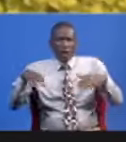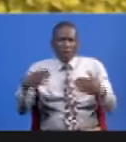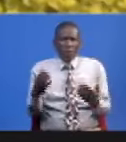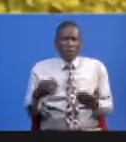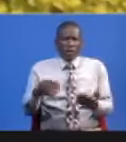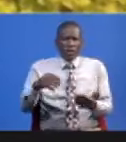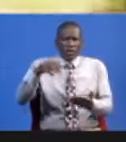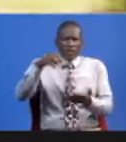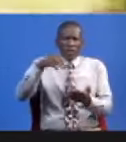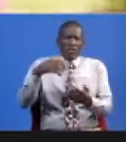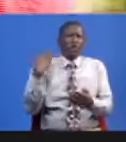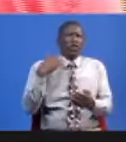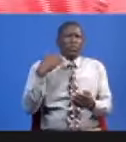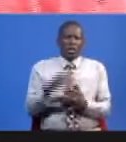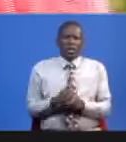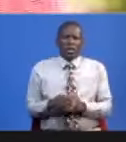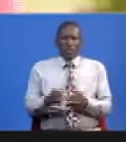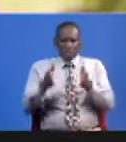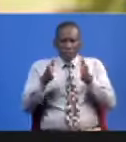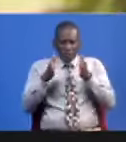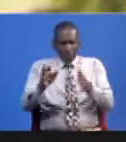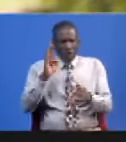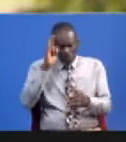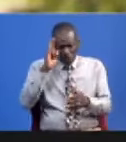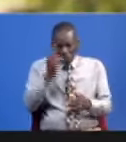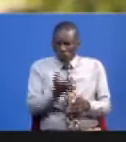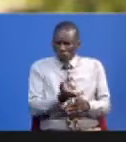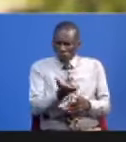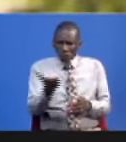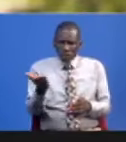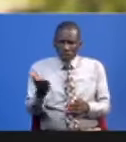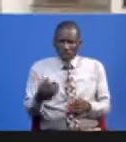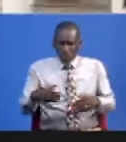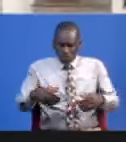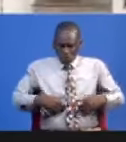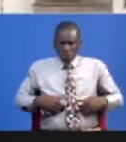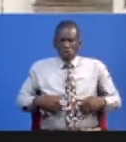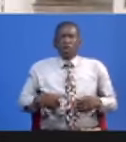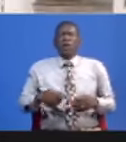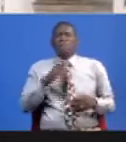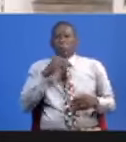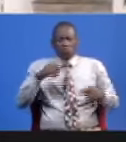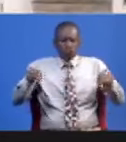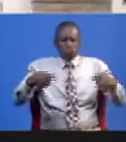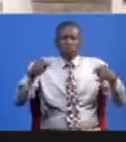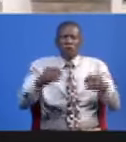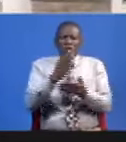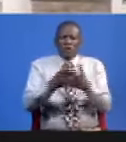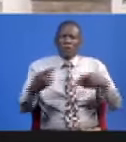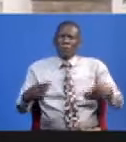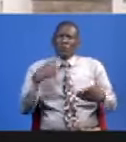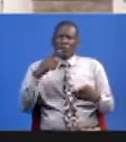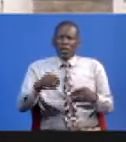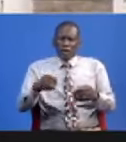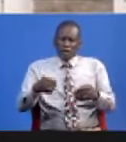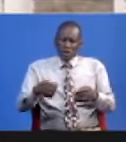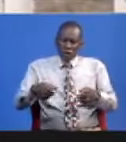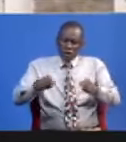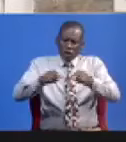kisa cha wizi. Sababu kuu ya hawa vijana kupigana, kuna wale wanasema sanduku